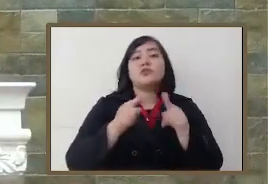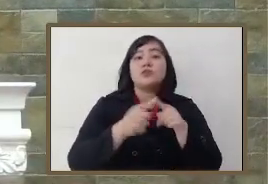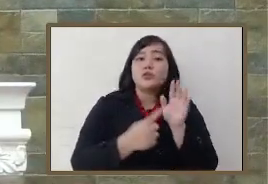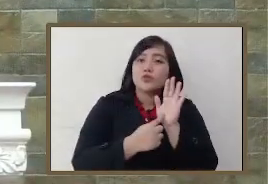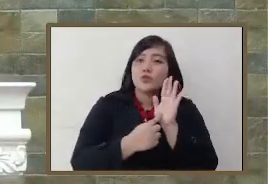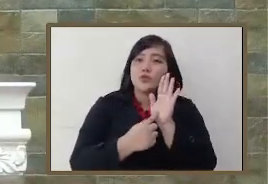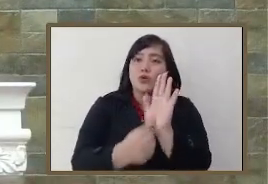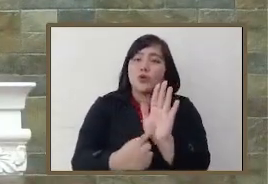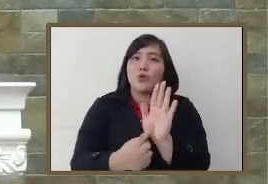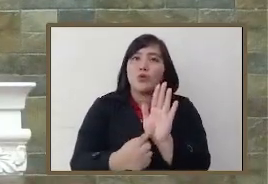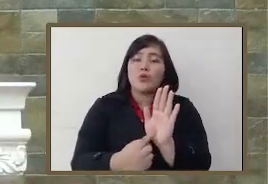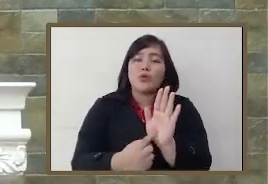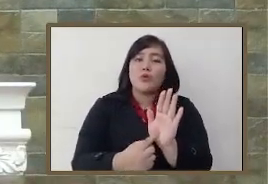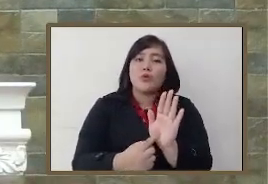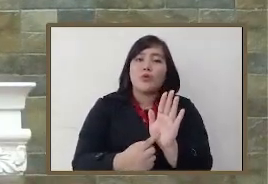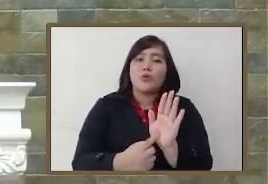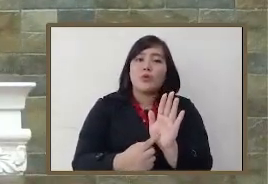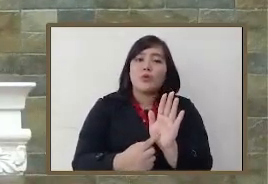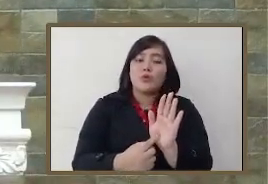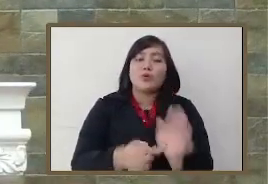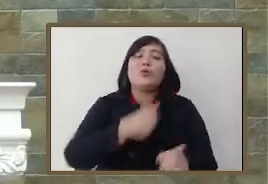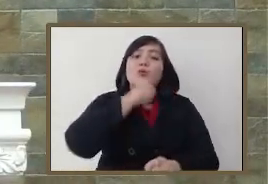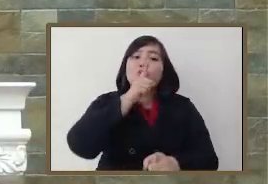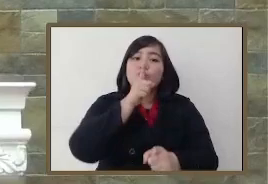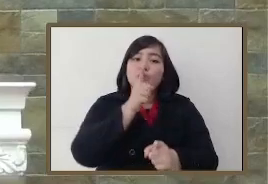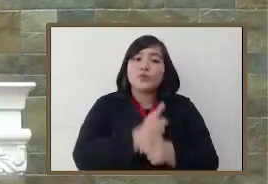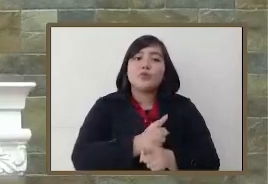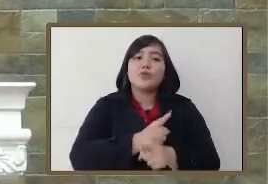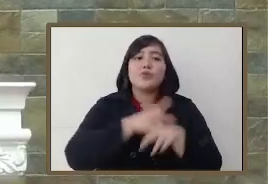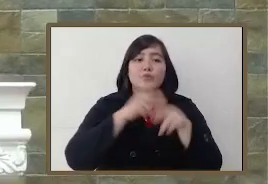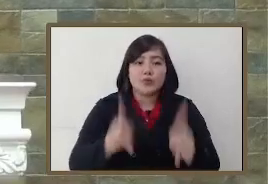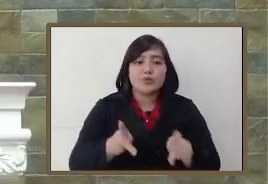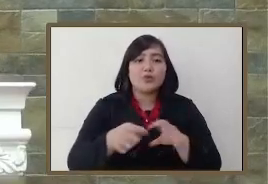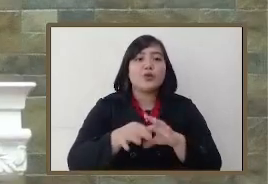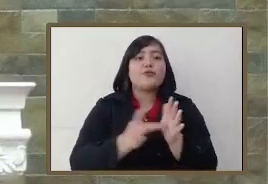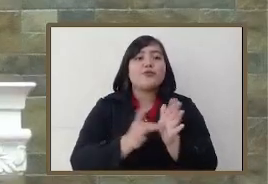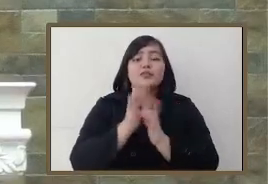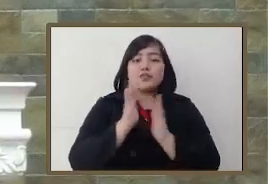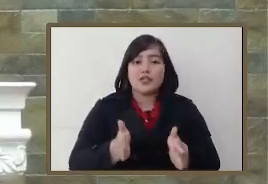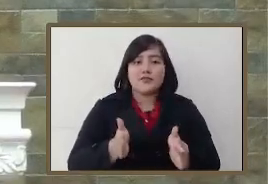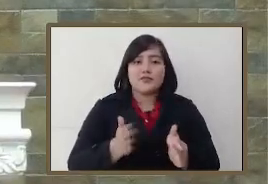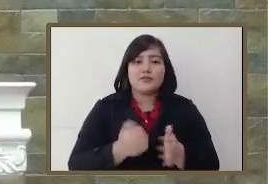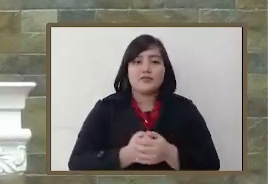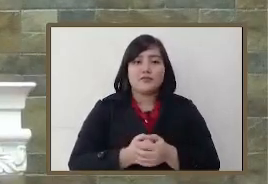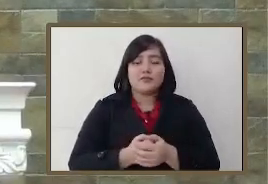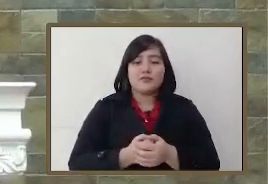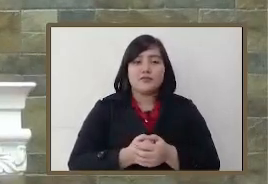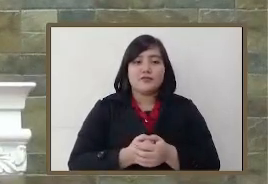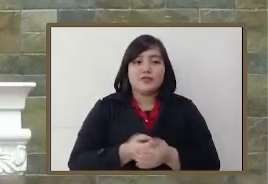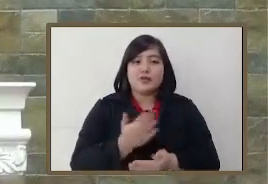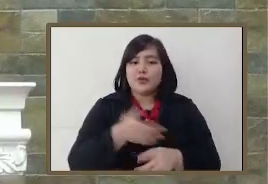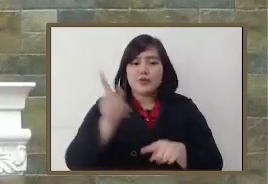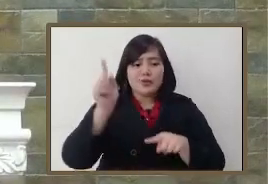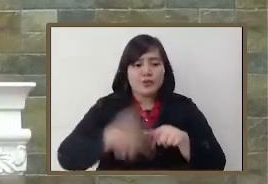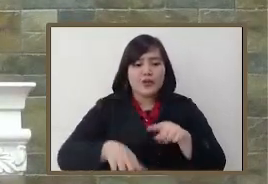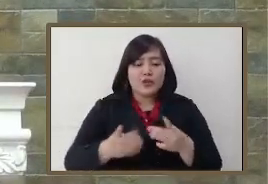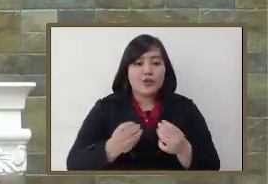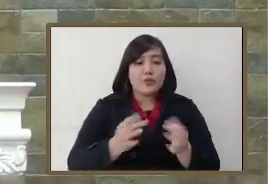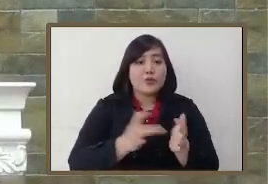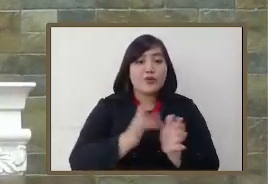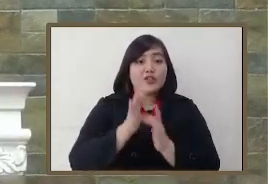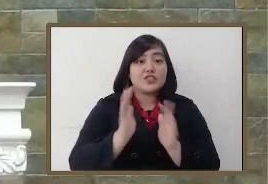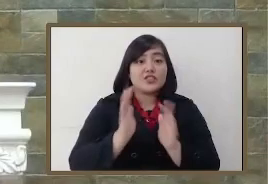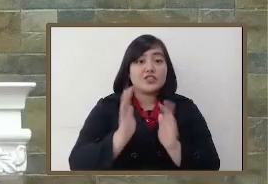makita ngayon ang totoong personality ng isang Kristiyano. Hindi mo magagawa ang gawain ng isang Kristiyano